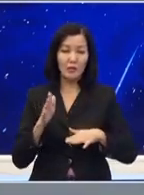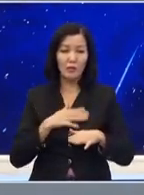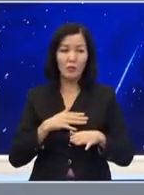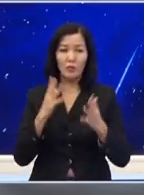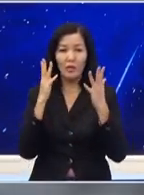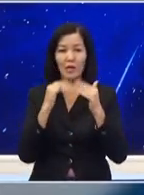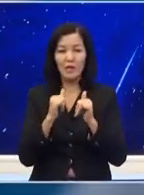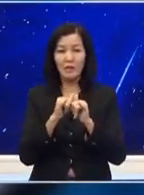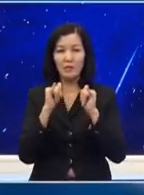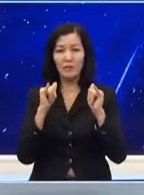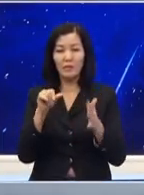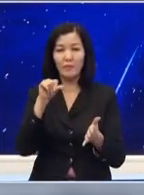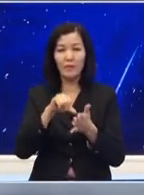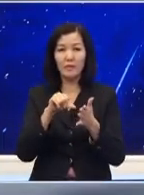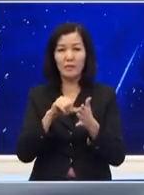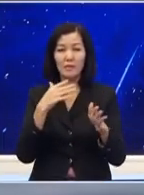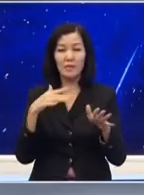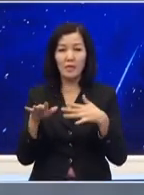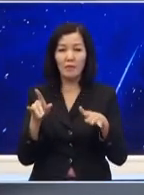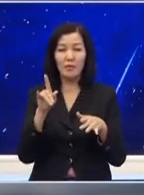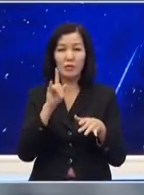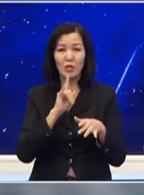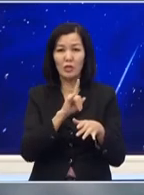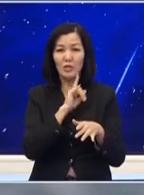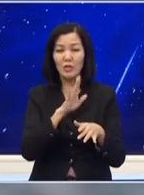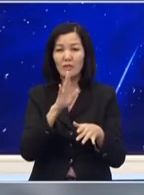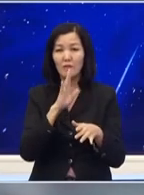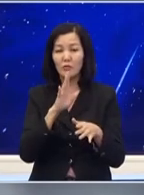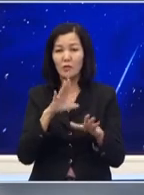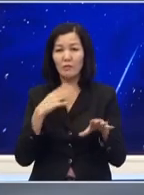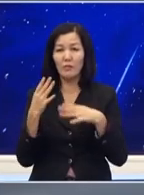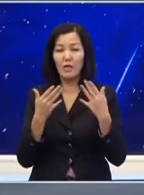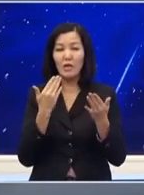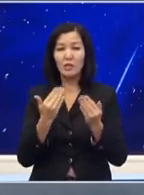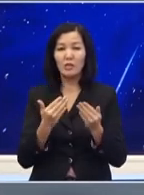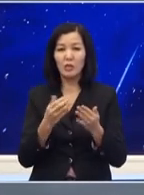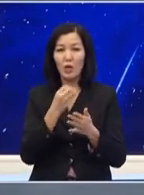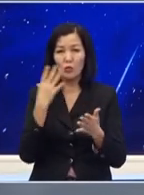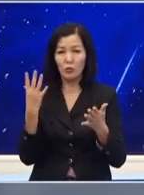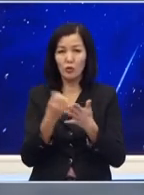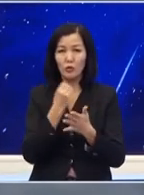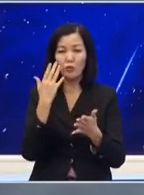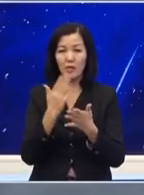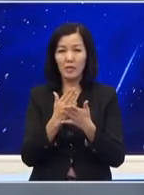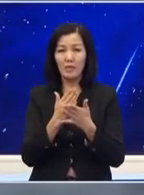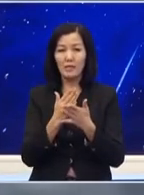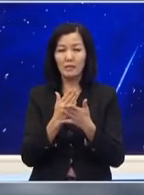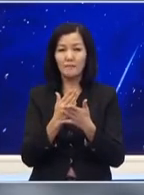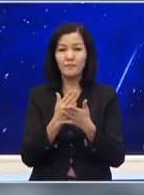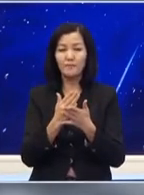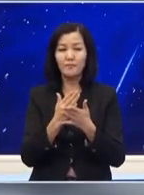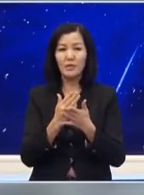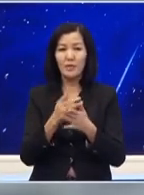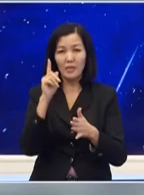их пополняются представителями слабой половины человечества. На сегодня они показывают достаточно хорошие показатели. С